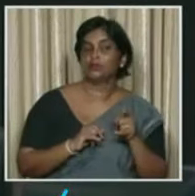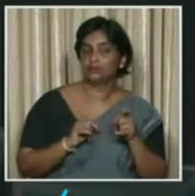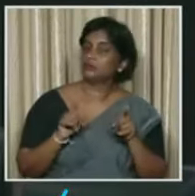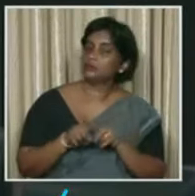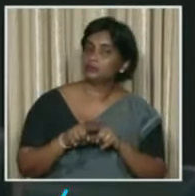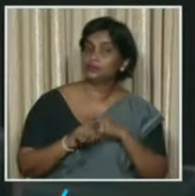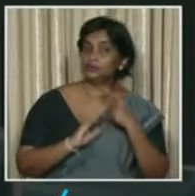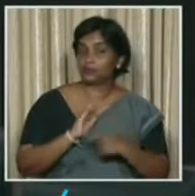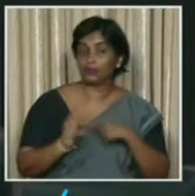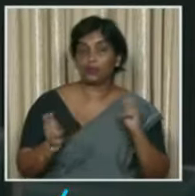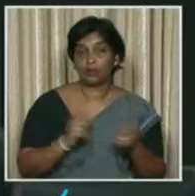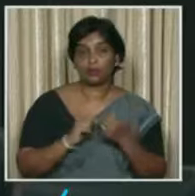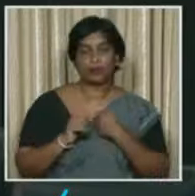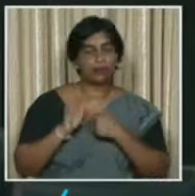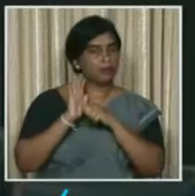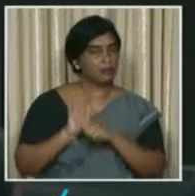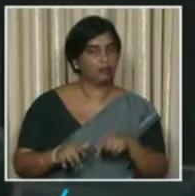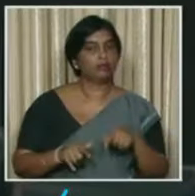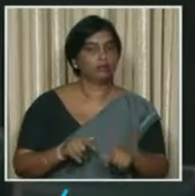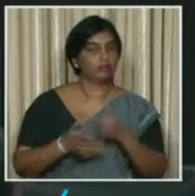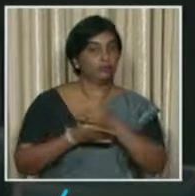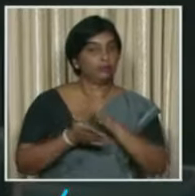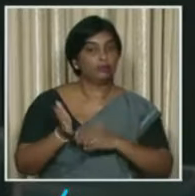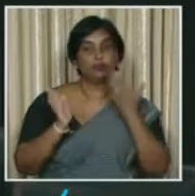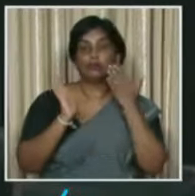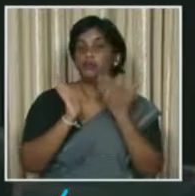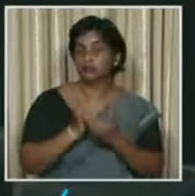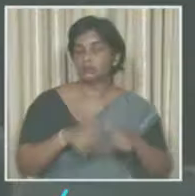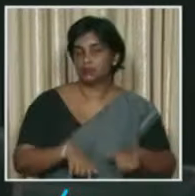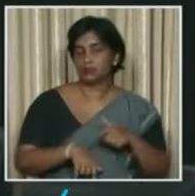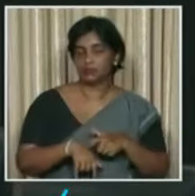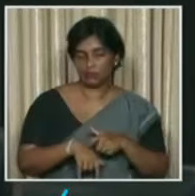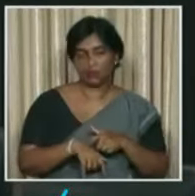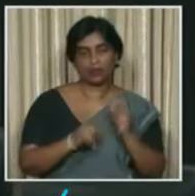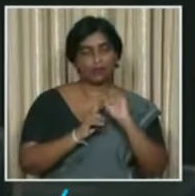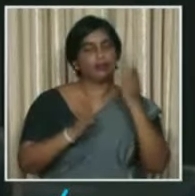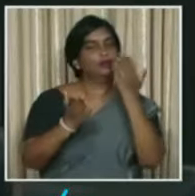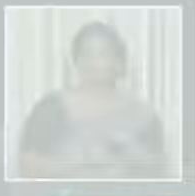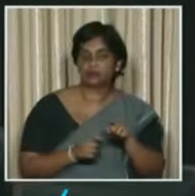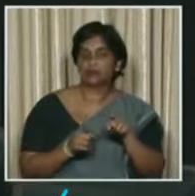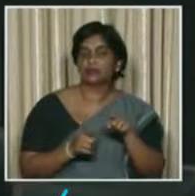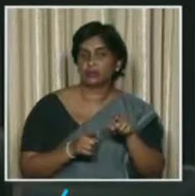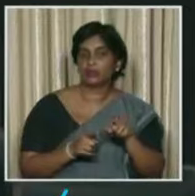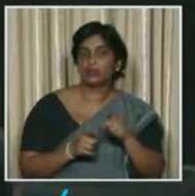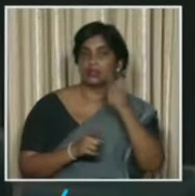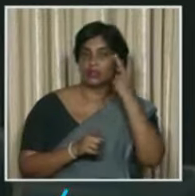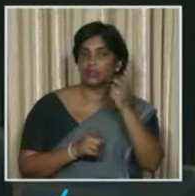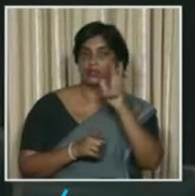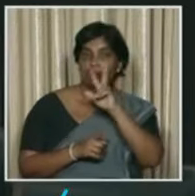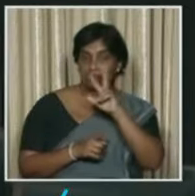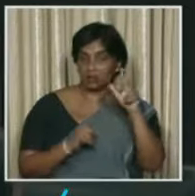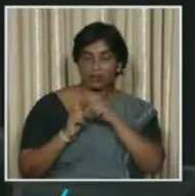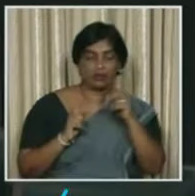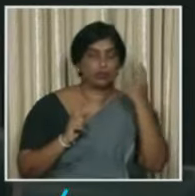එවැගේම රට ක්‍රිකට් හරහා පාවා දීම ලිඛිත සාක්ෂි මේ මොහොතේ මම සභාගත කරන්න සූදානම්. 2018